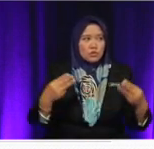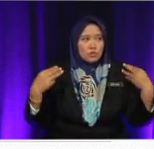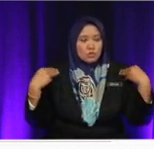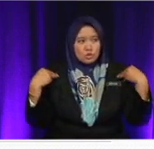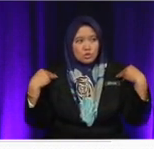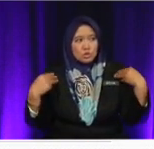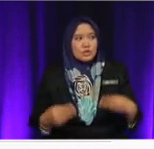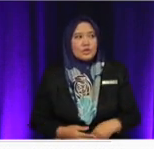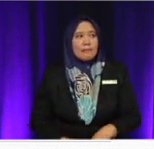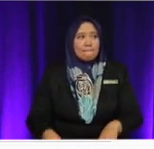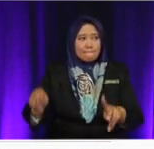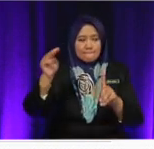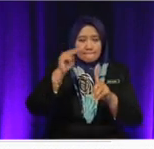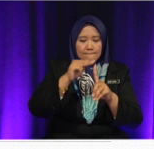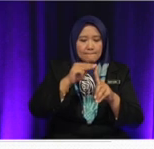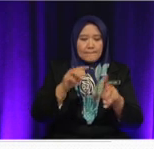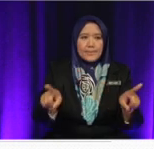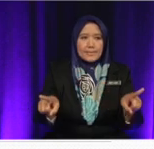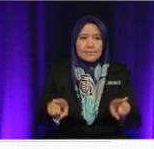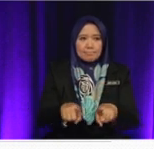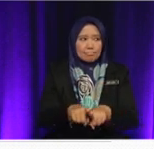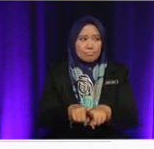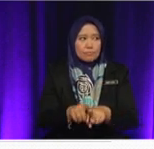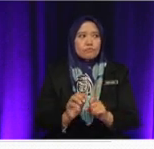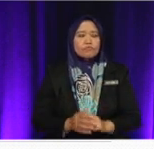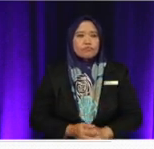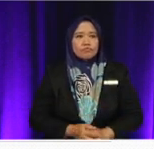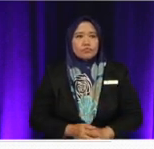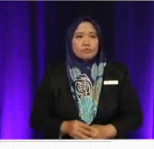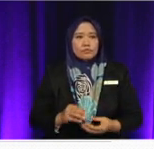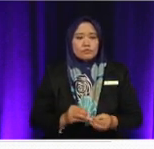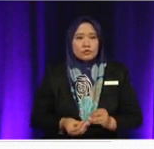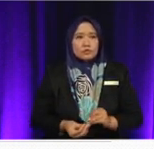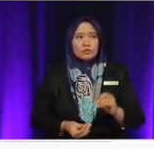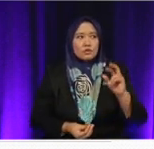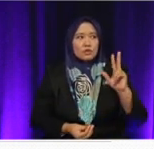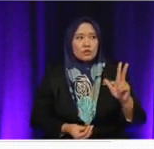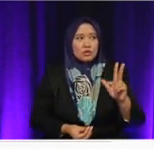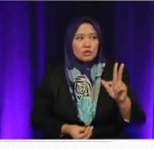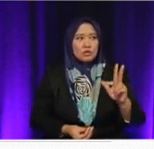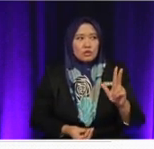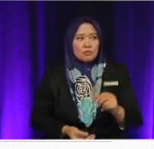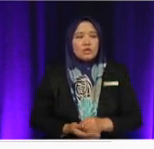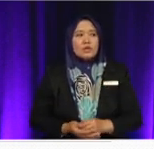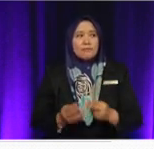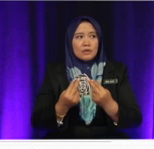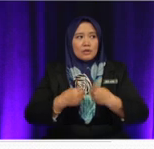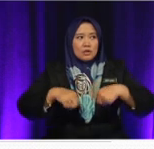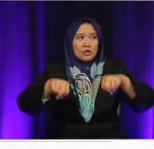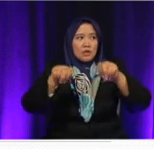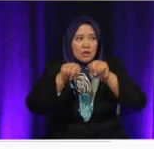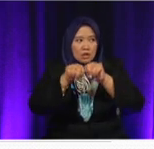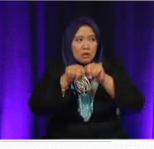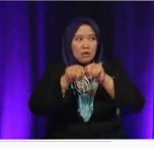sana supaya komunikasi berkesan dan memainkan peranan. Seterusnya, dia juga menilai latar belakang